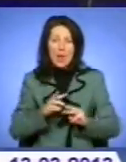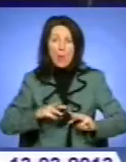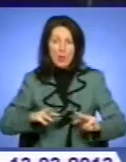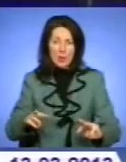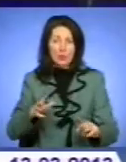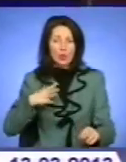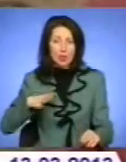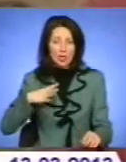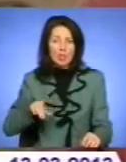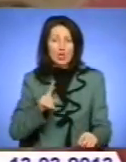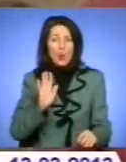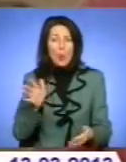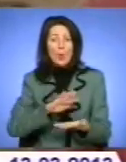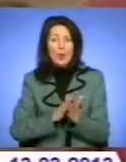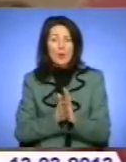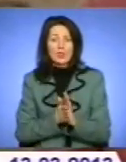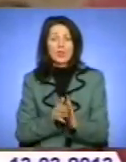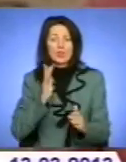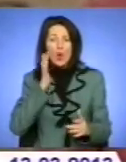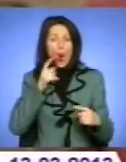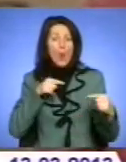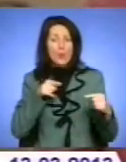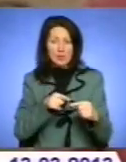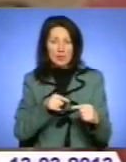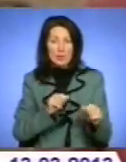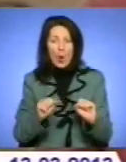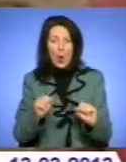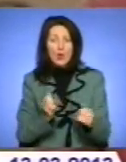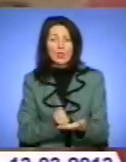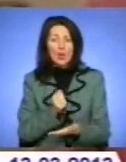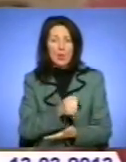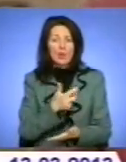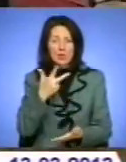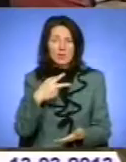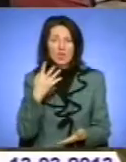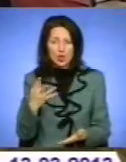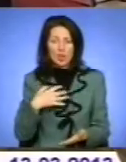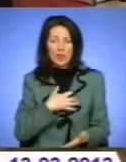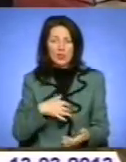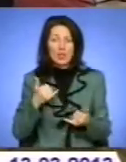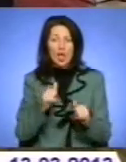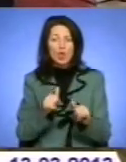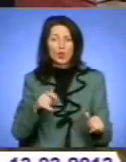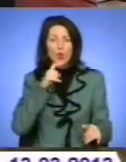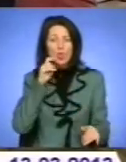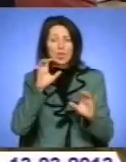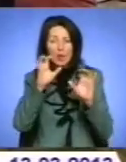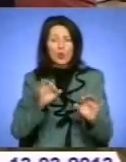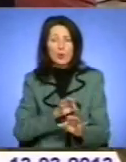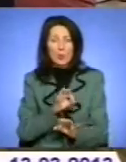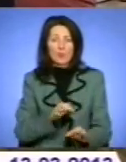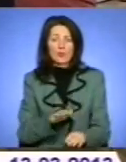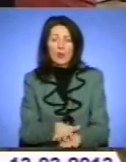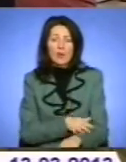опозицією. Уряд за останній місяць направив до парламенту 34 важливих для розвитку країни законопроекти. Але тривале блокування